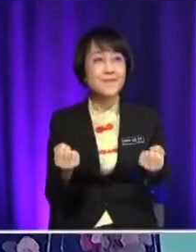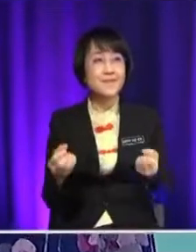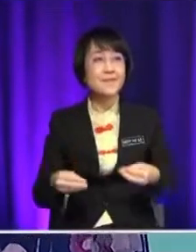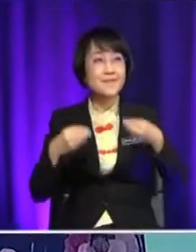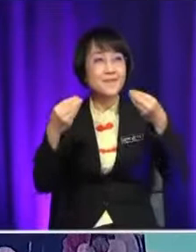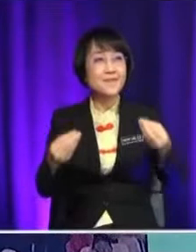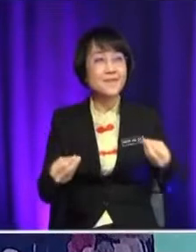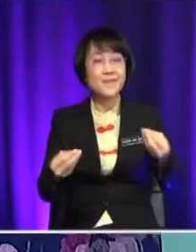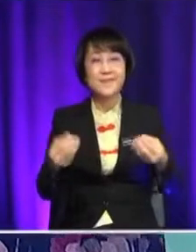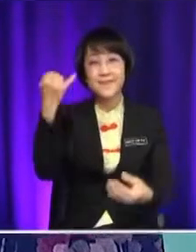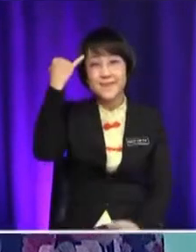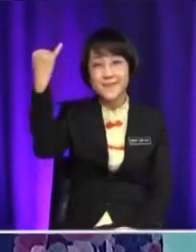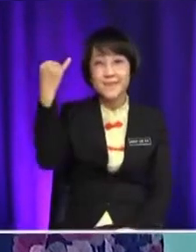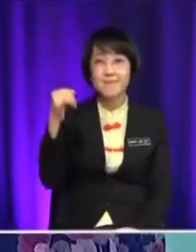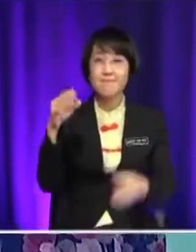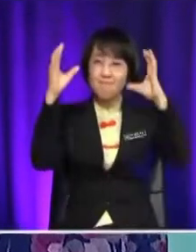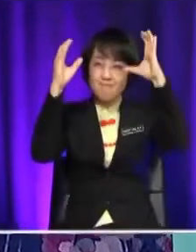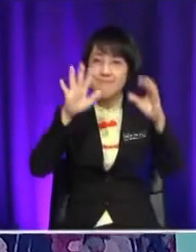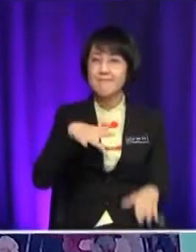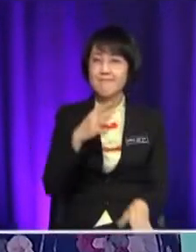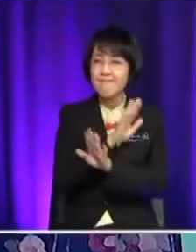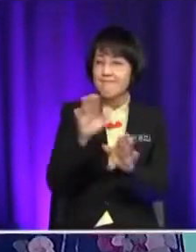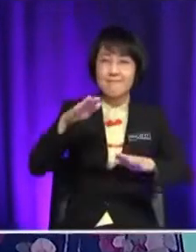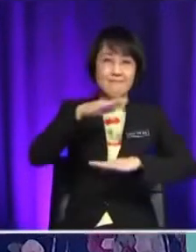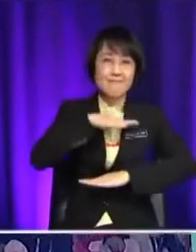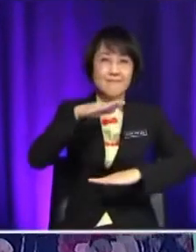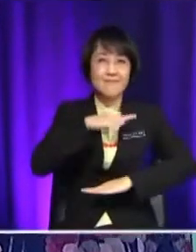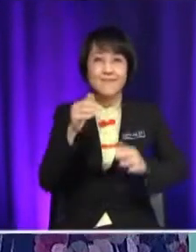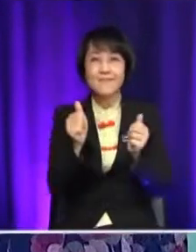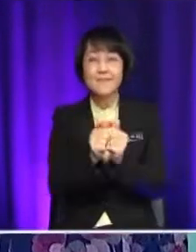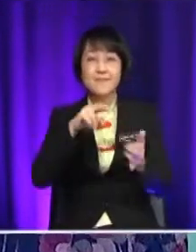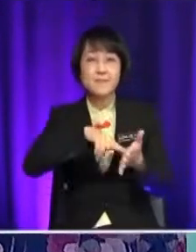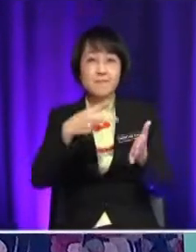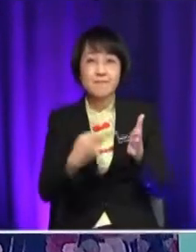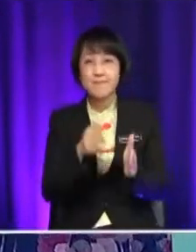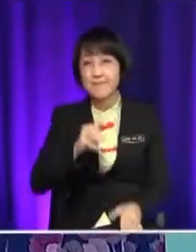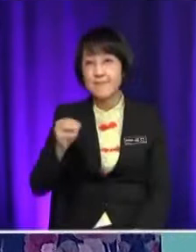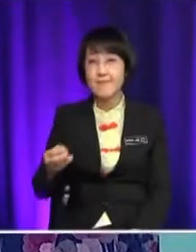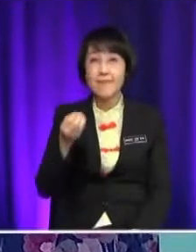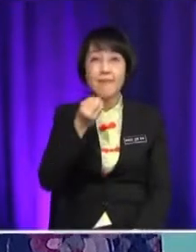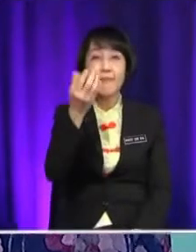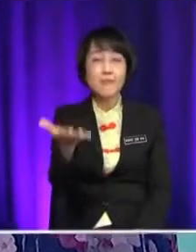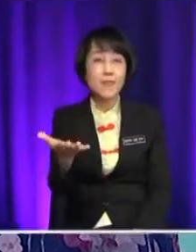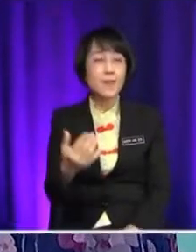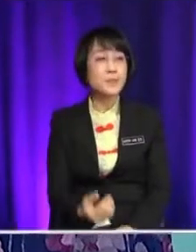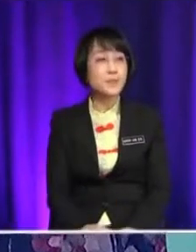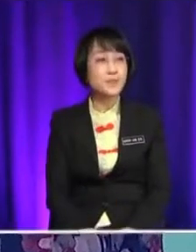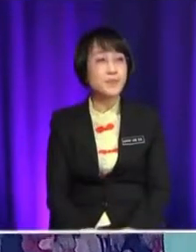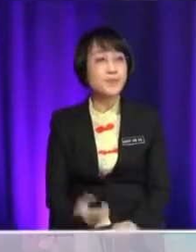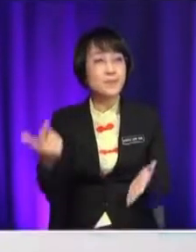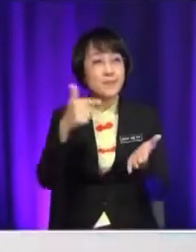begitu berpuas hati dengan maksud yang diberikan tadi tu. Apa agaknya? Faiz ke, Alia